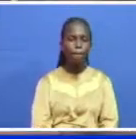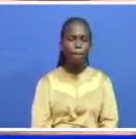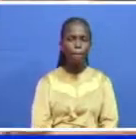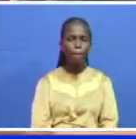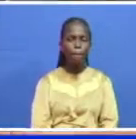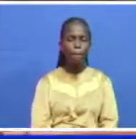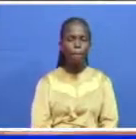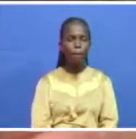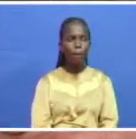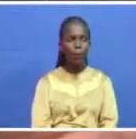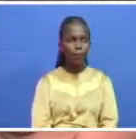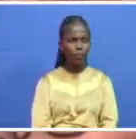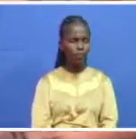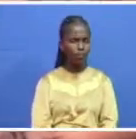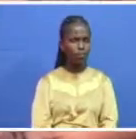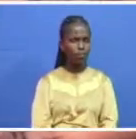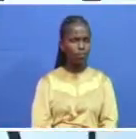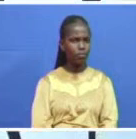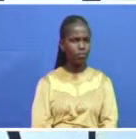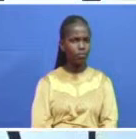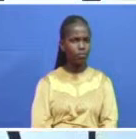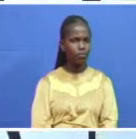Angelina Musee.